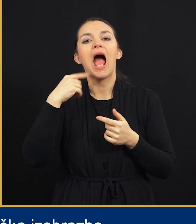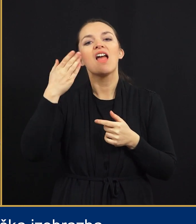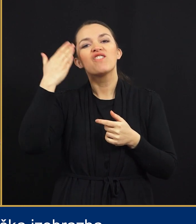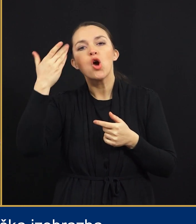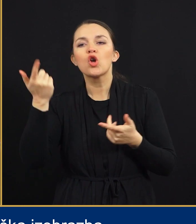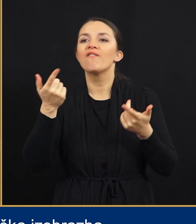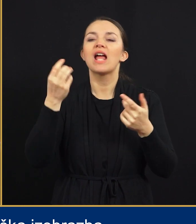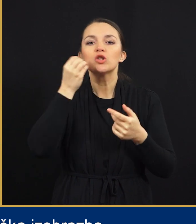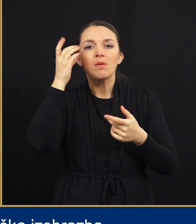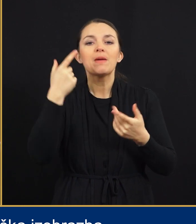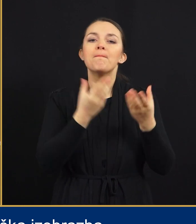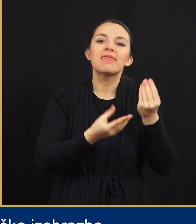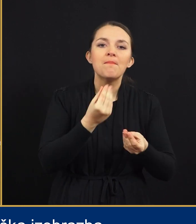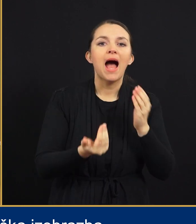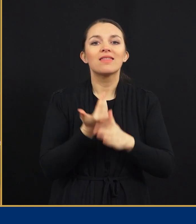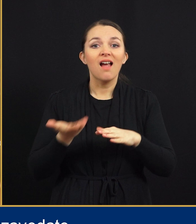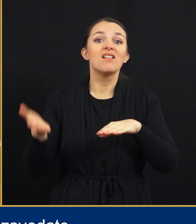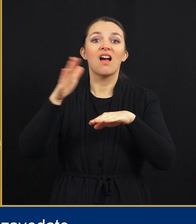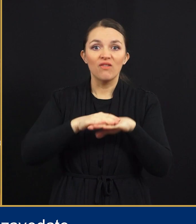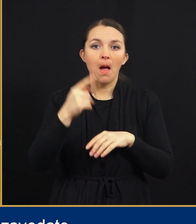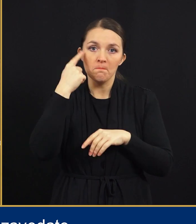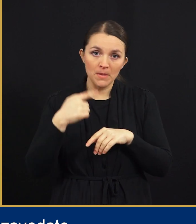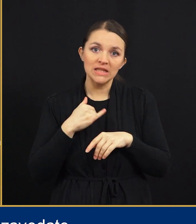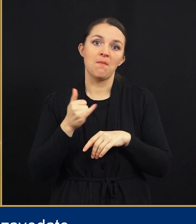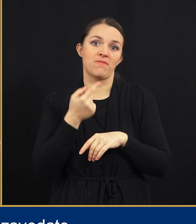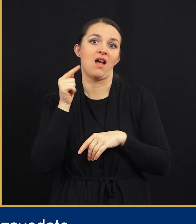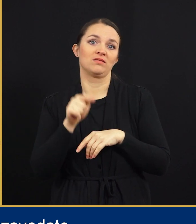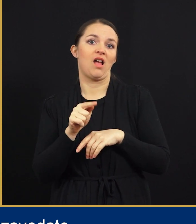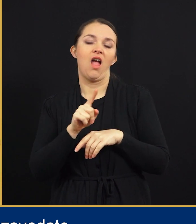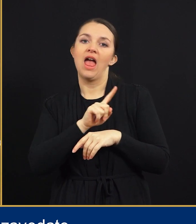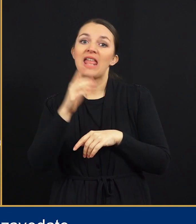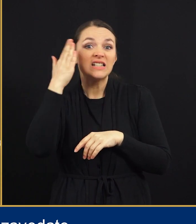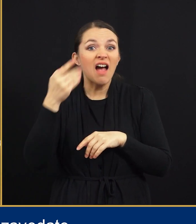filozofska izobrazba in matematika za na povrh, mislim, da se